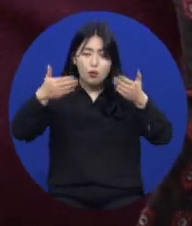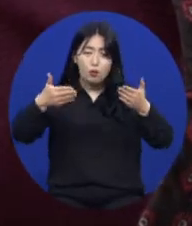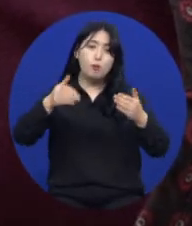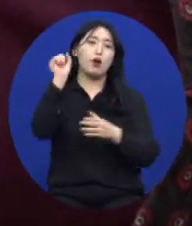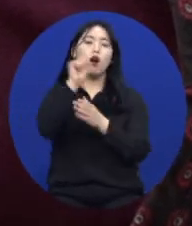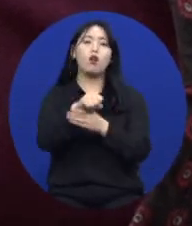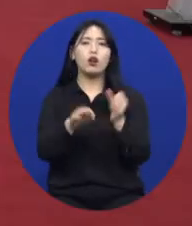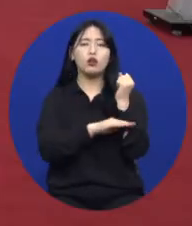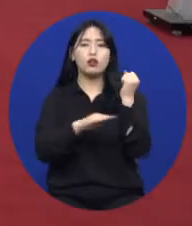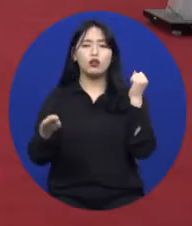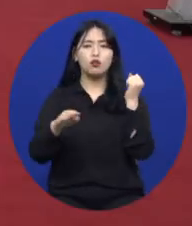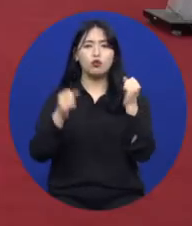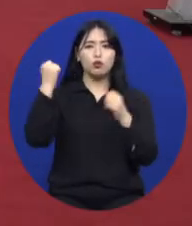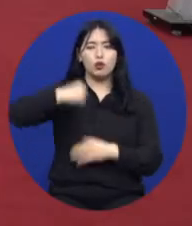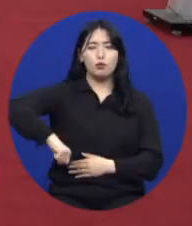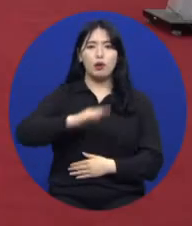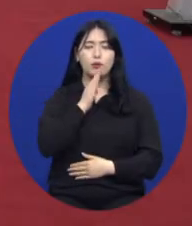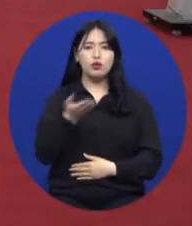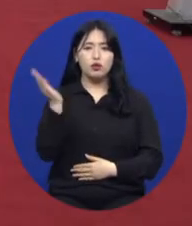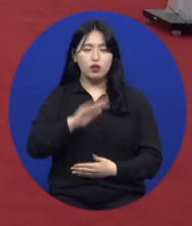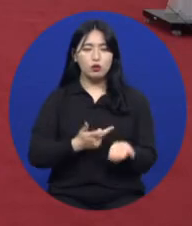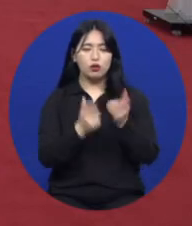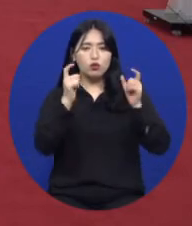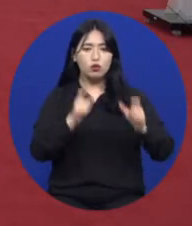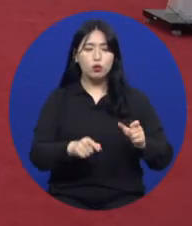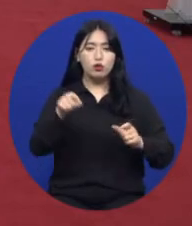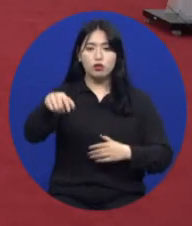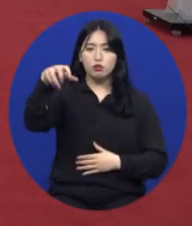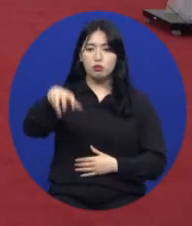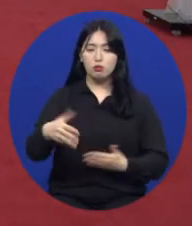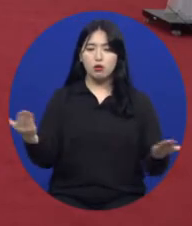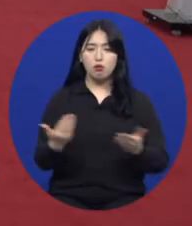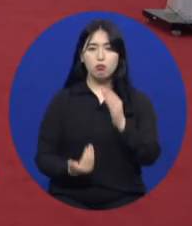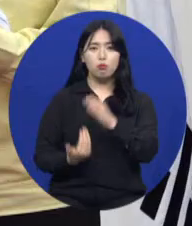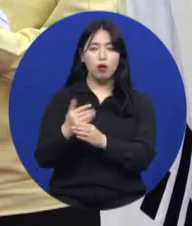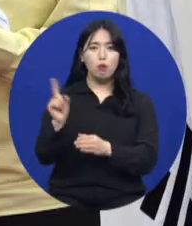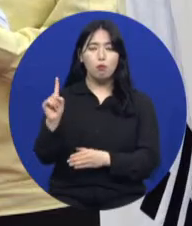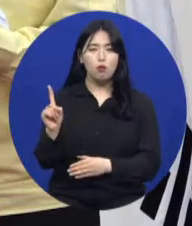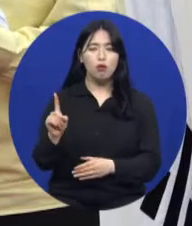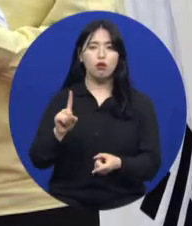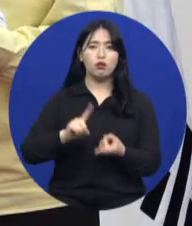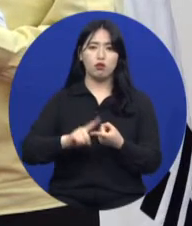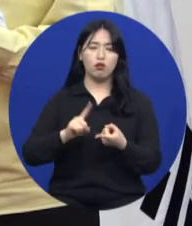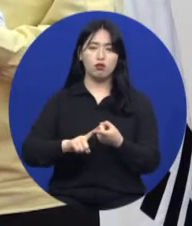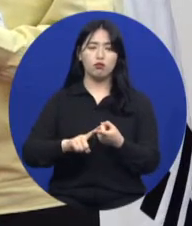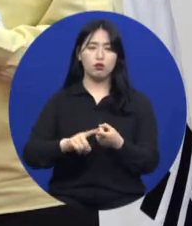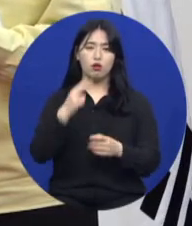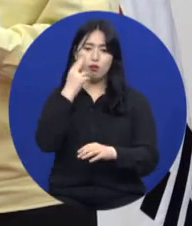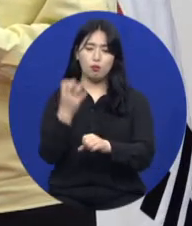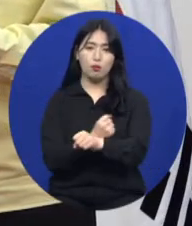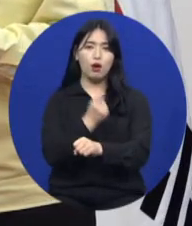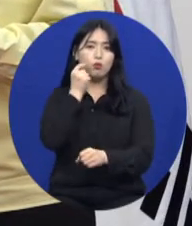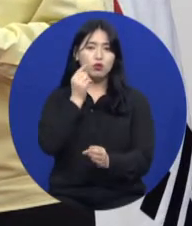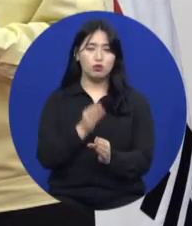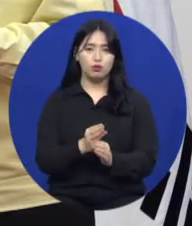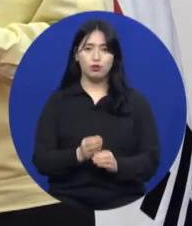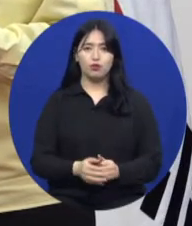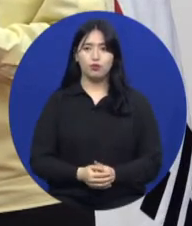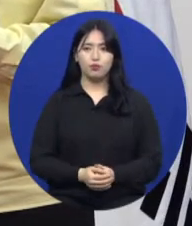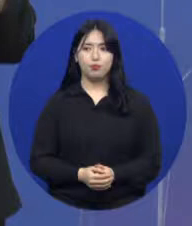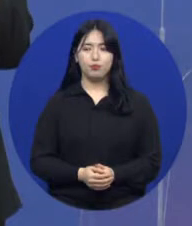기준 위반인데도 제주도는 현장에서 어떤 일이 벌어지고 있는지조차 전혀 파악하지 못하고